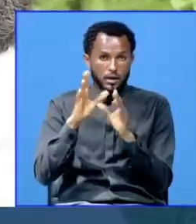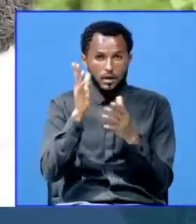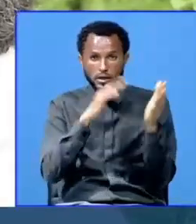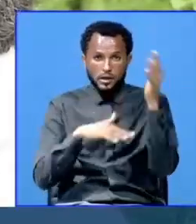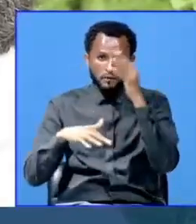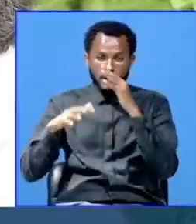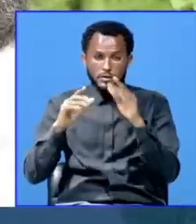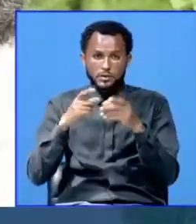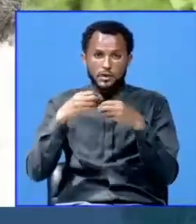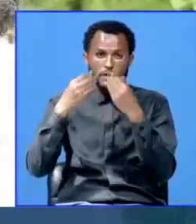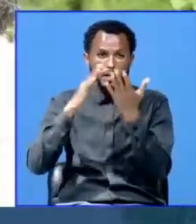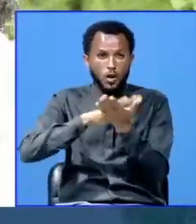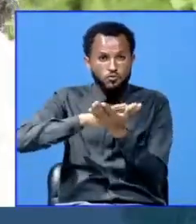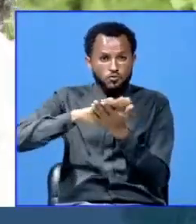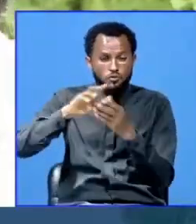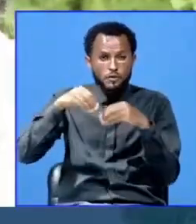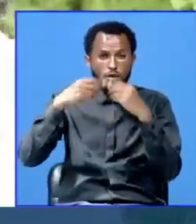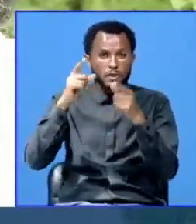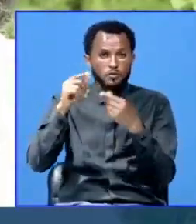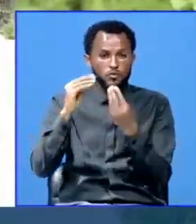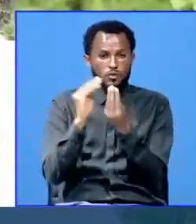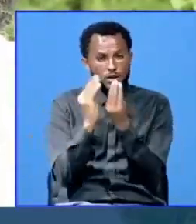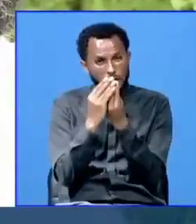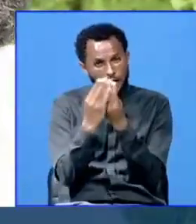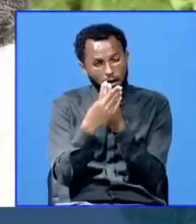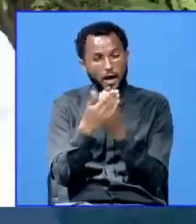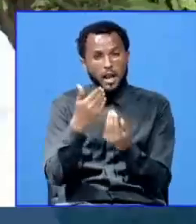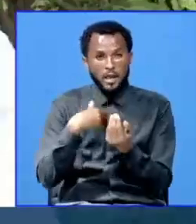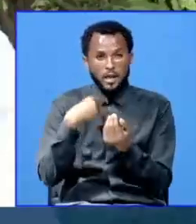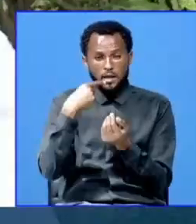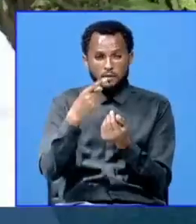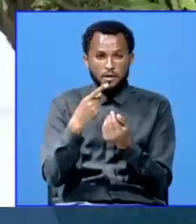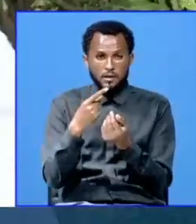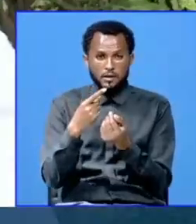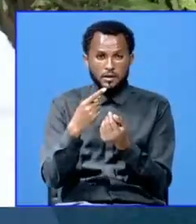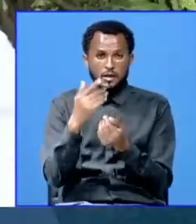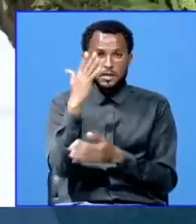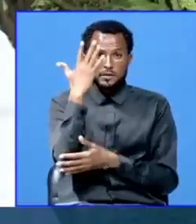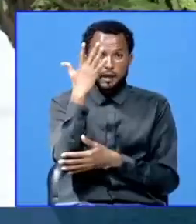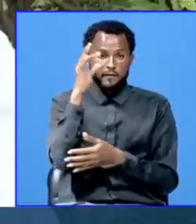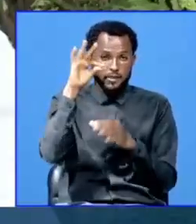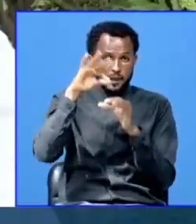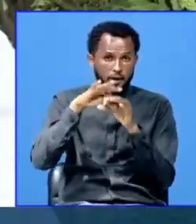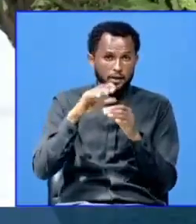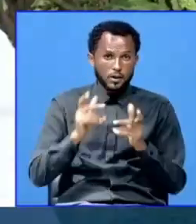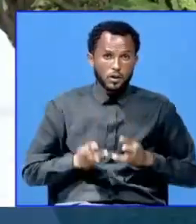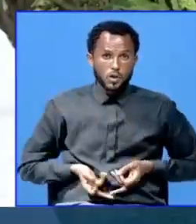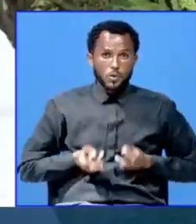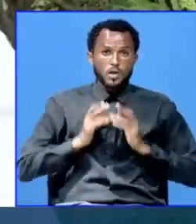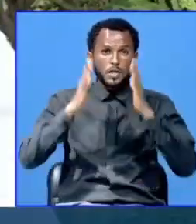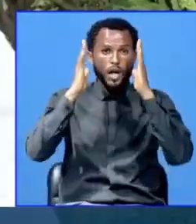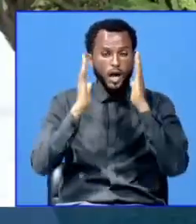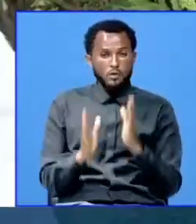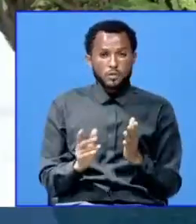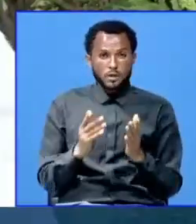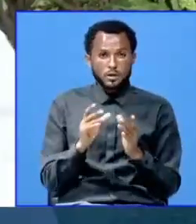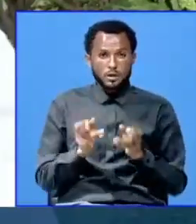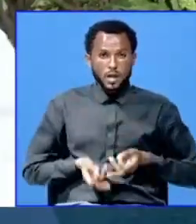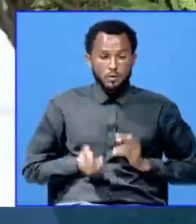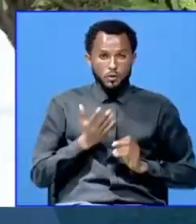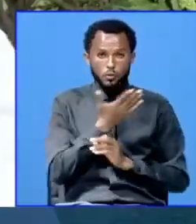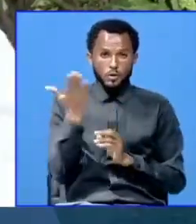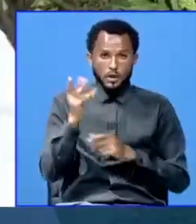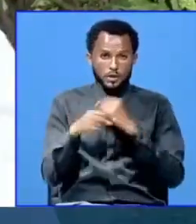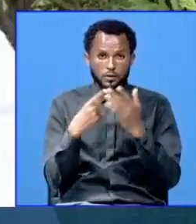ልበና ኣየር ልበና ስስ ለልኾነ ክንካና ኾነ ኢለለና እየ ልብል ምክንያ ተኽሊ ማለት ሂወታዊ እዩ ናይ ሂወት ጉዳይ ስለልኾነ